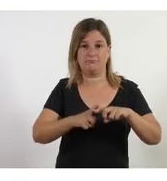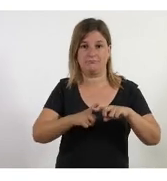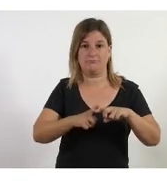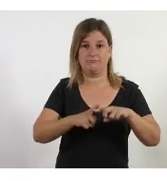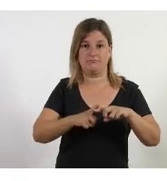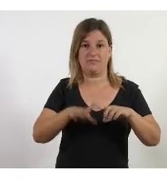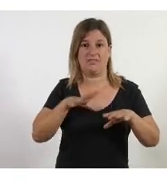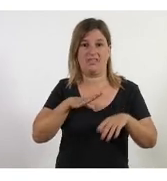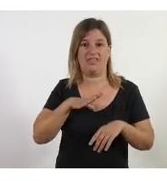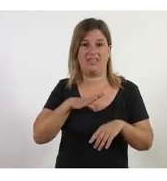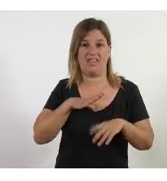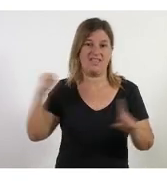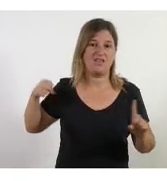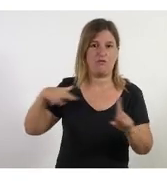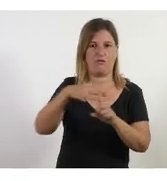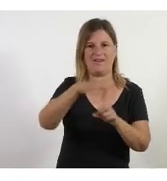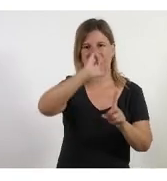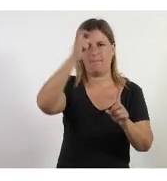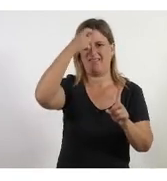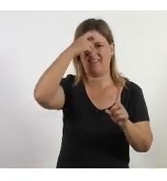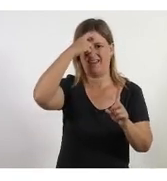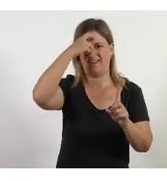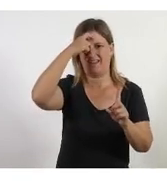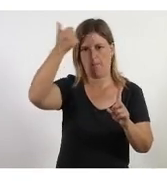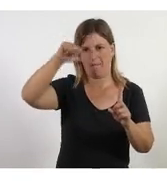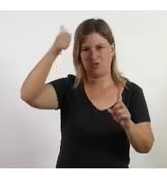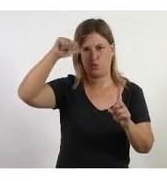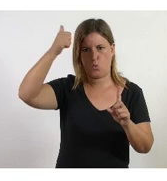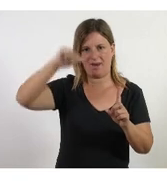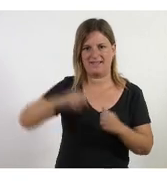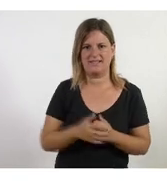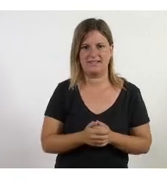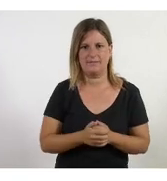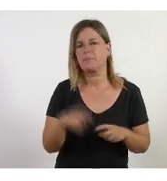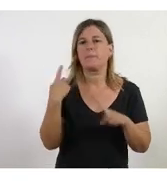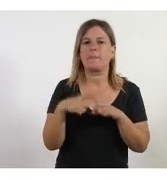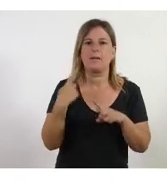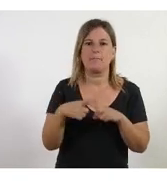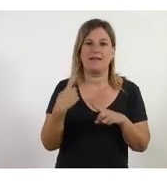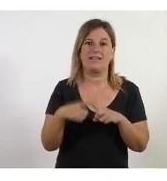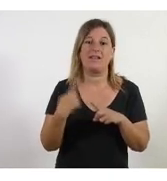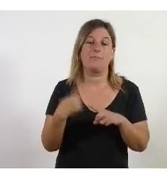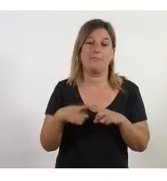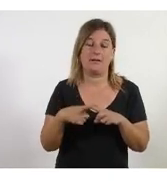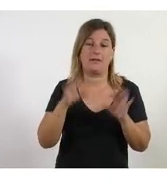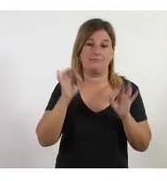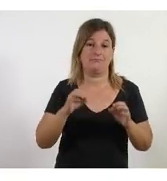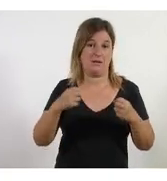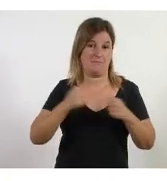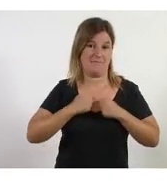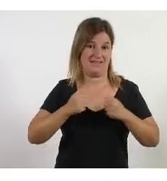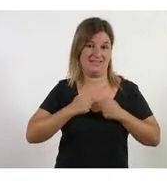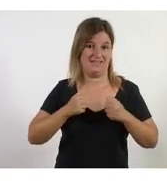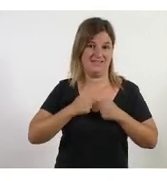predomini d'aquesta mentalitat dels atributs masculins. Per què? Perquè vivim en un patriarcat. Llavors, aquesta